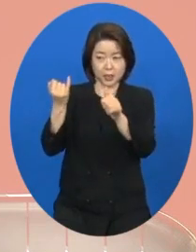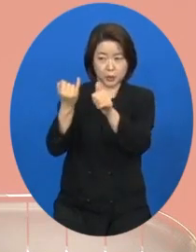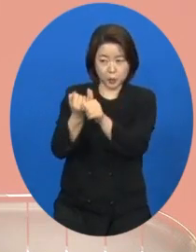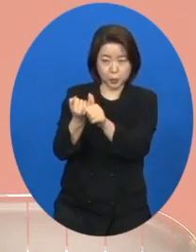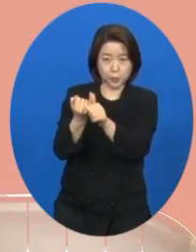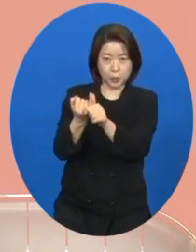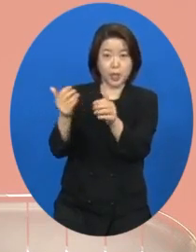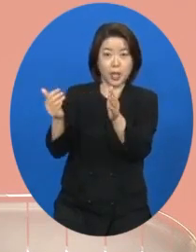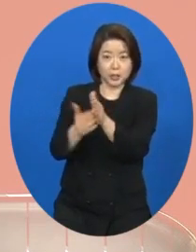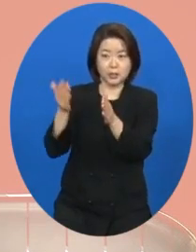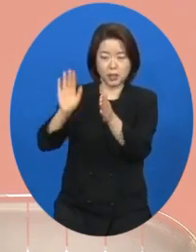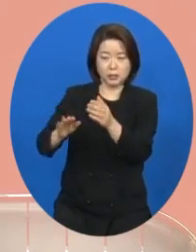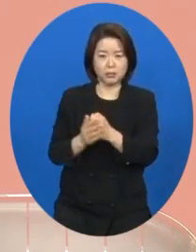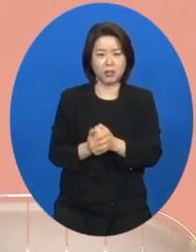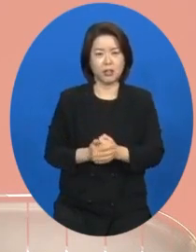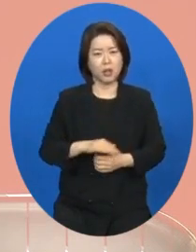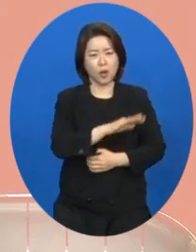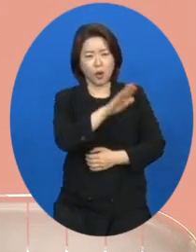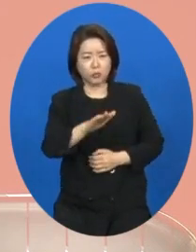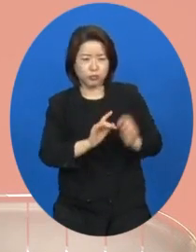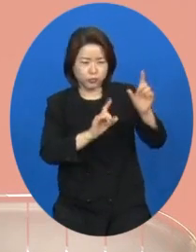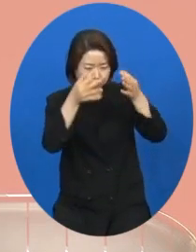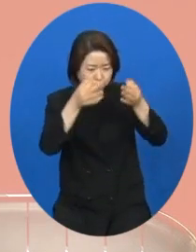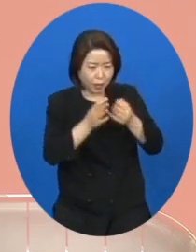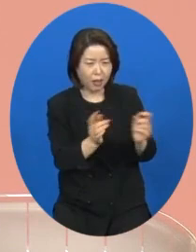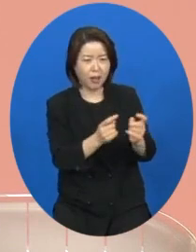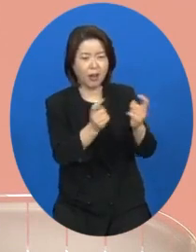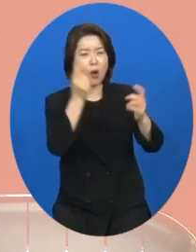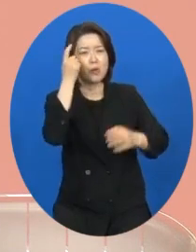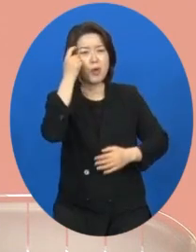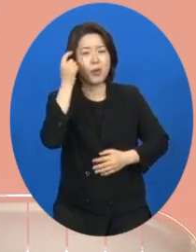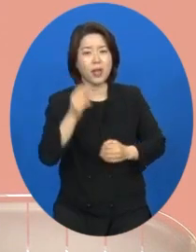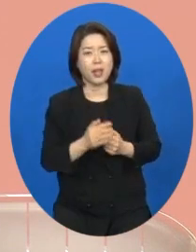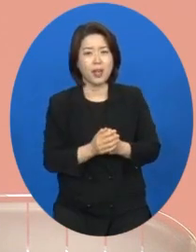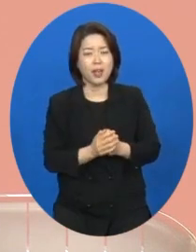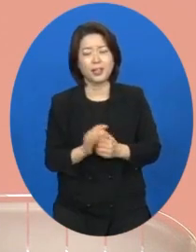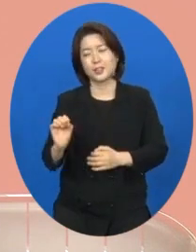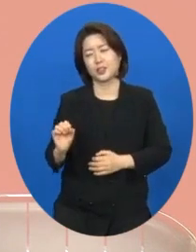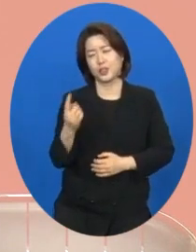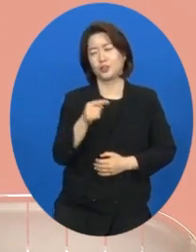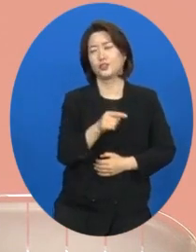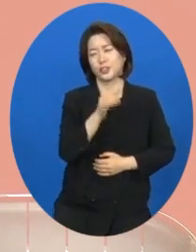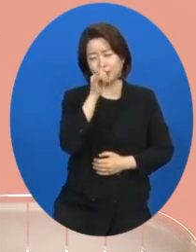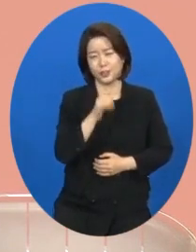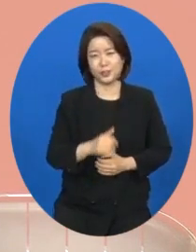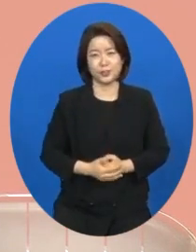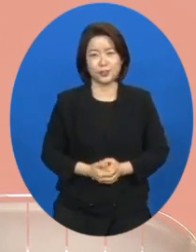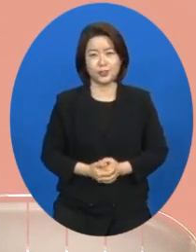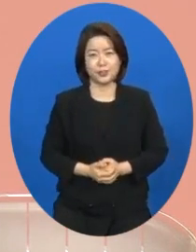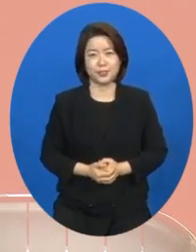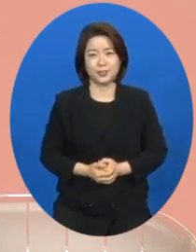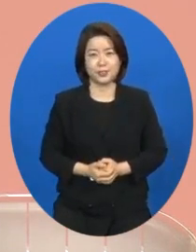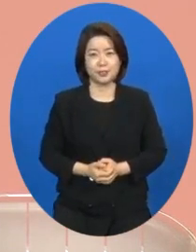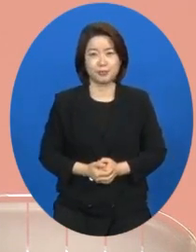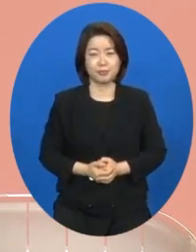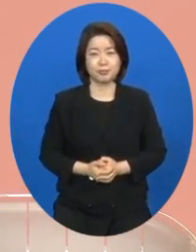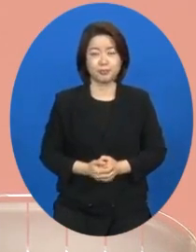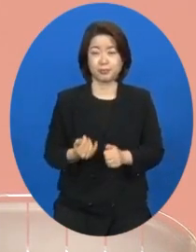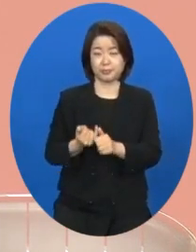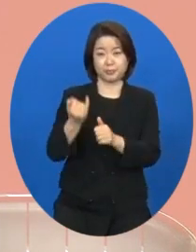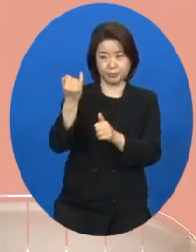결혼해서 왜 이렇게 싸우고 살아야 되는가? 원인이 거기에 있는 거예요.